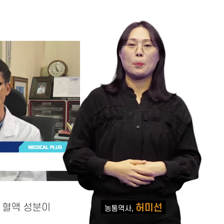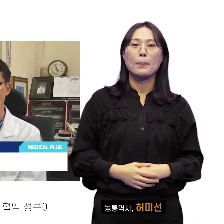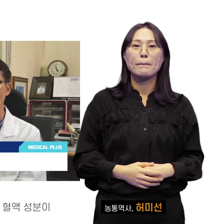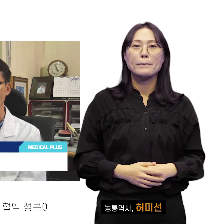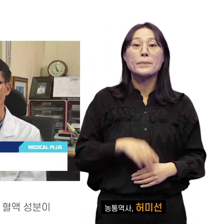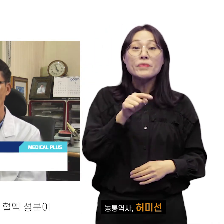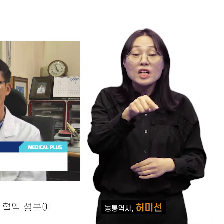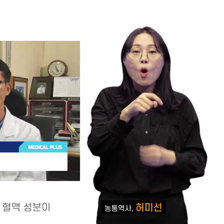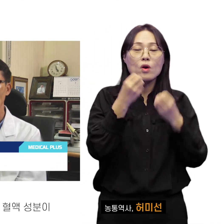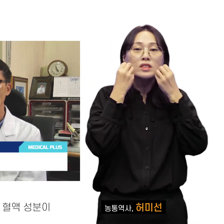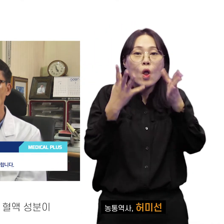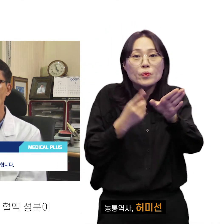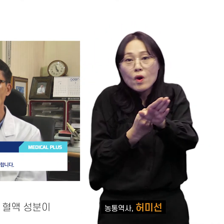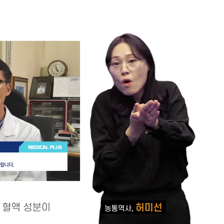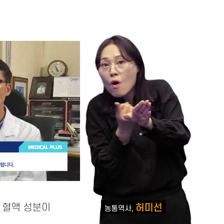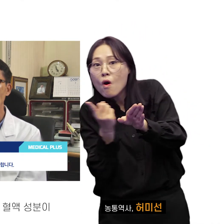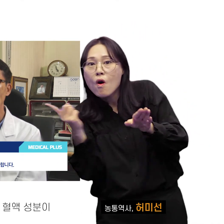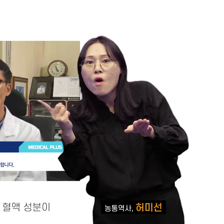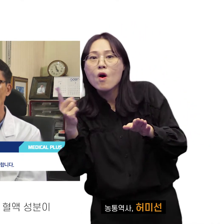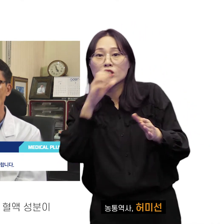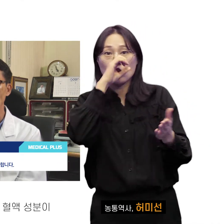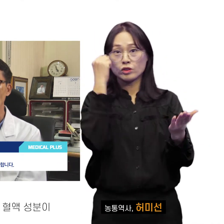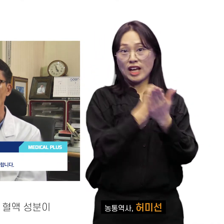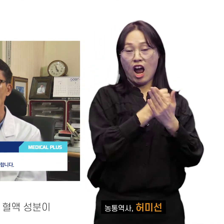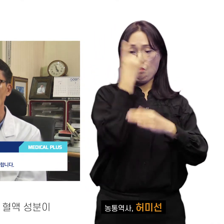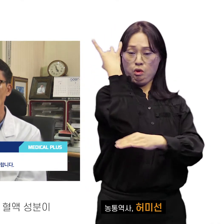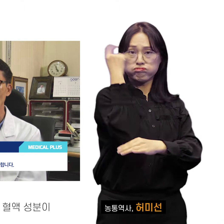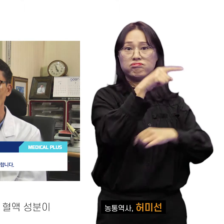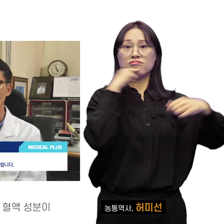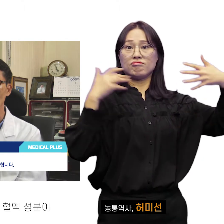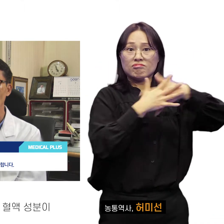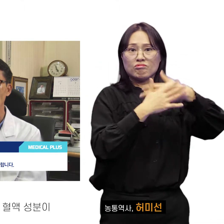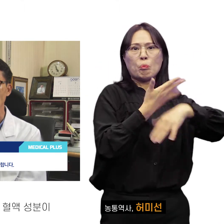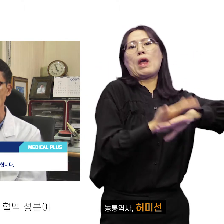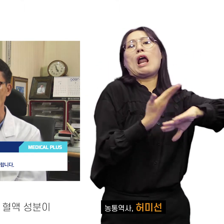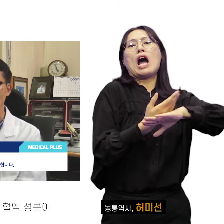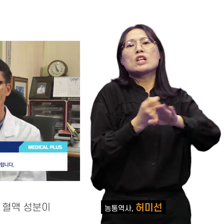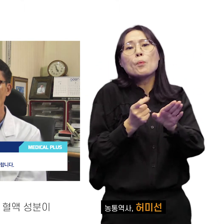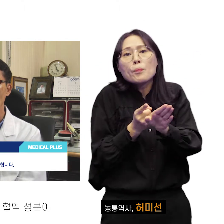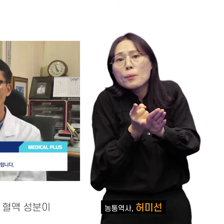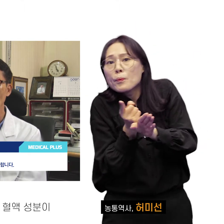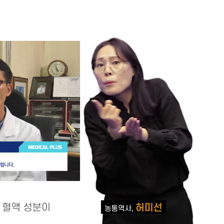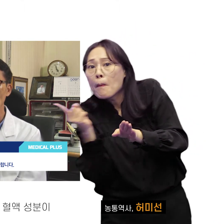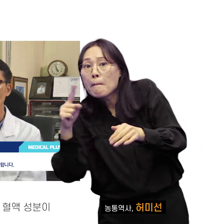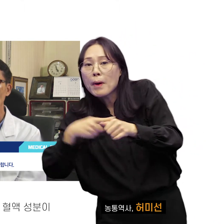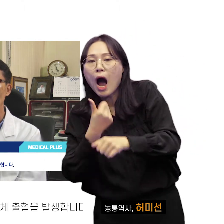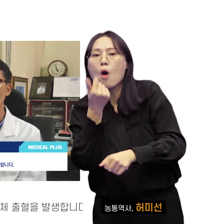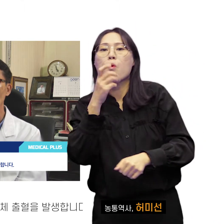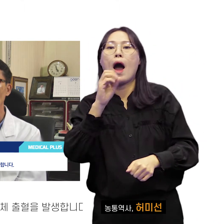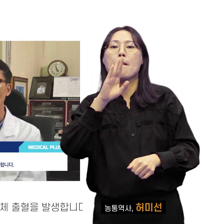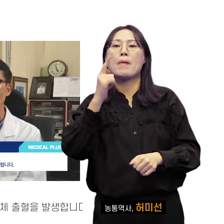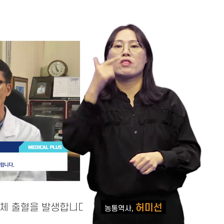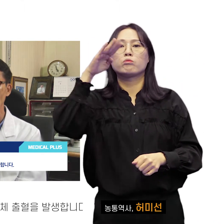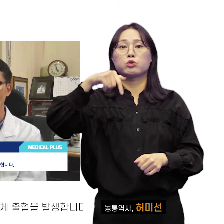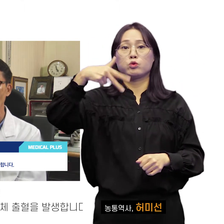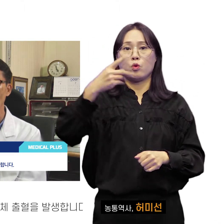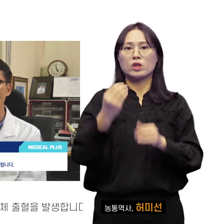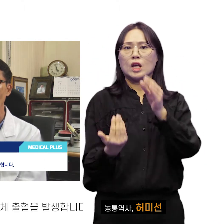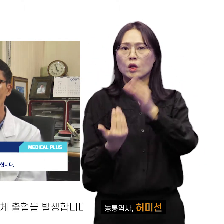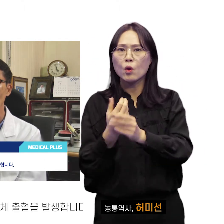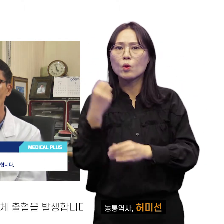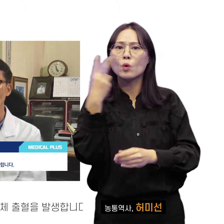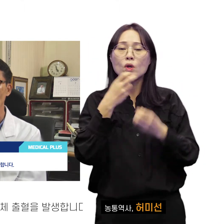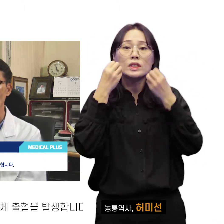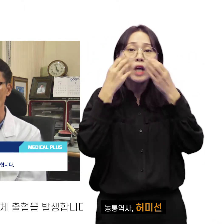신생혈관이 발생합니다. 이러한 신생혈관은 정상혈관과 다르게 혈액 성분이 쉽게